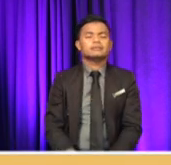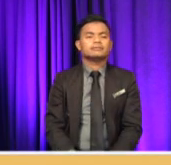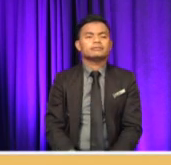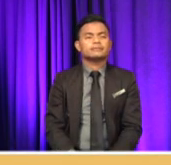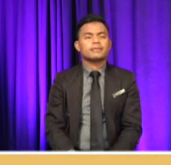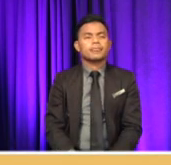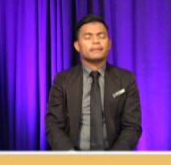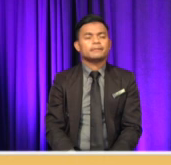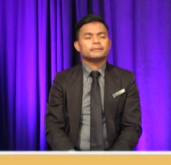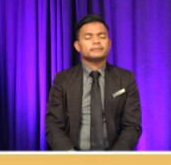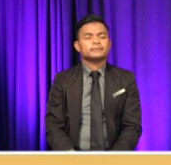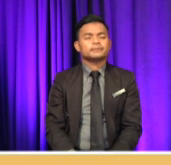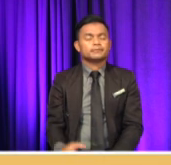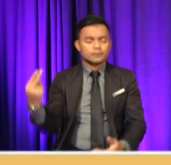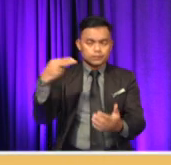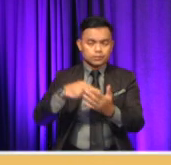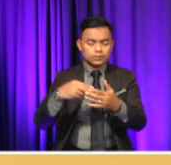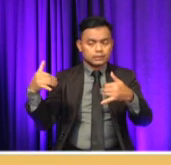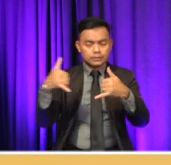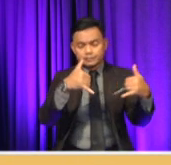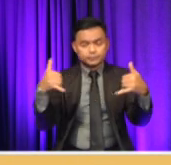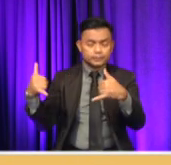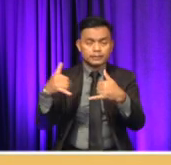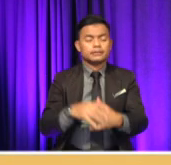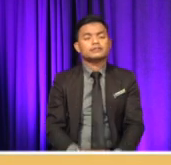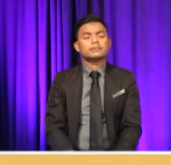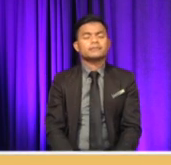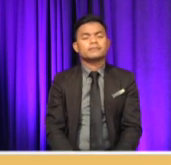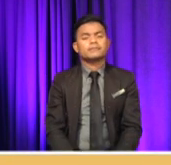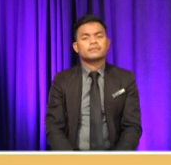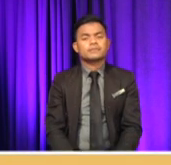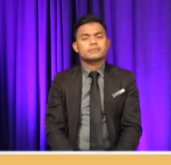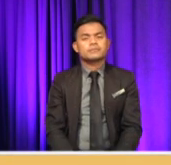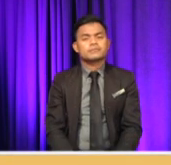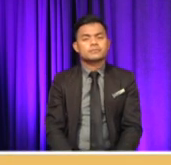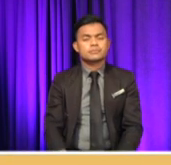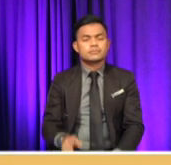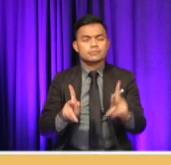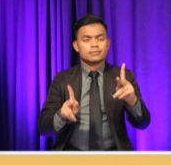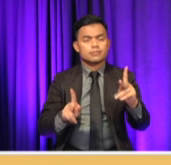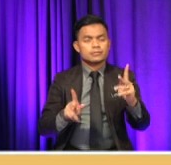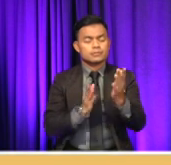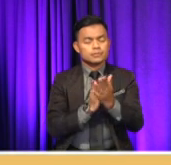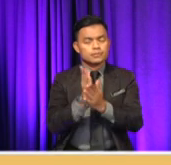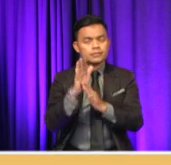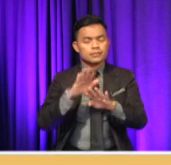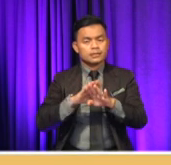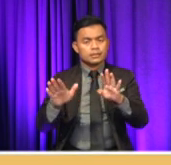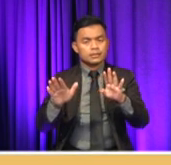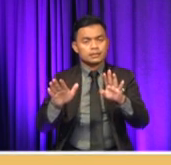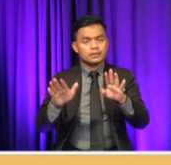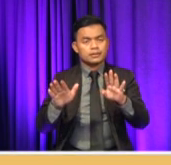arah alirannya berulang kali Oke kalau arus terus tak ada frekuensi arus ulang